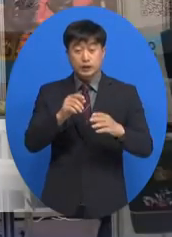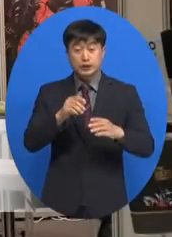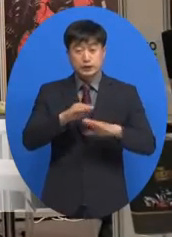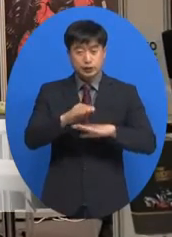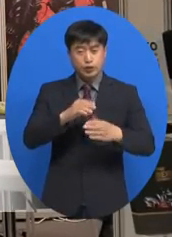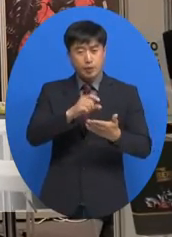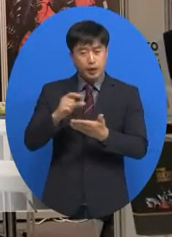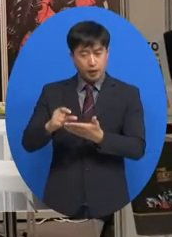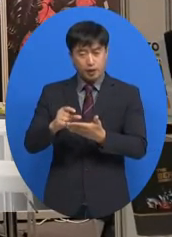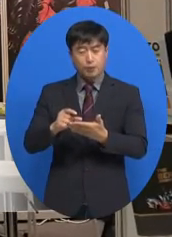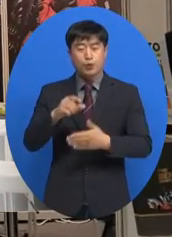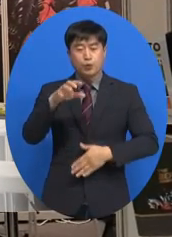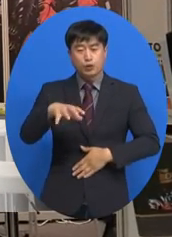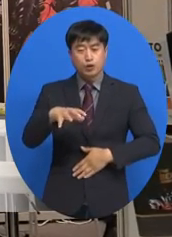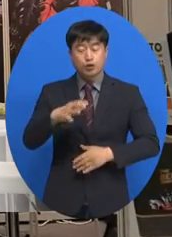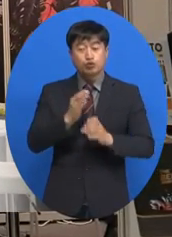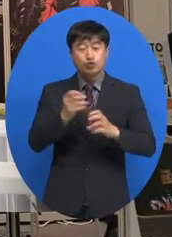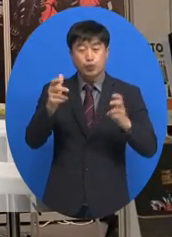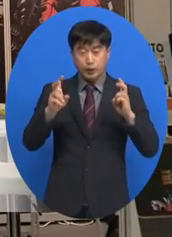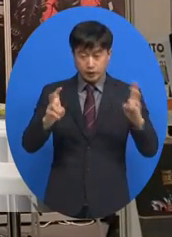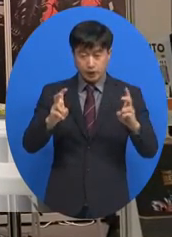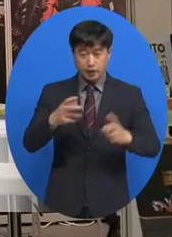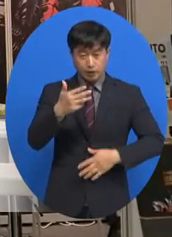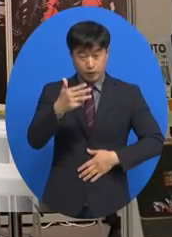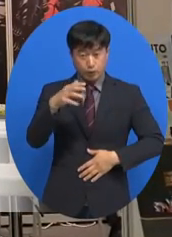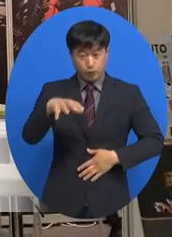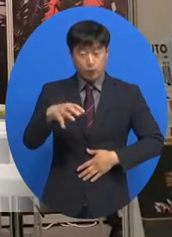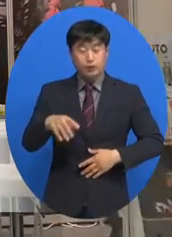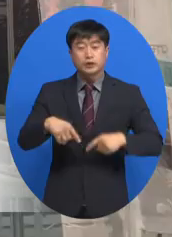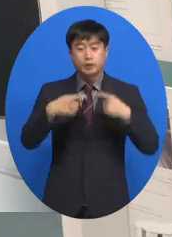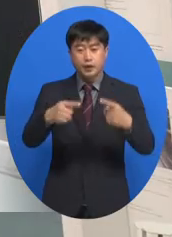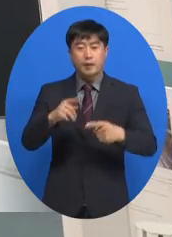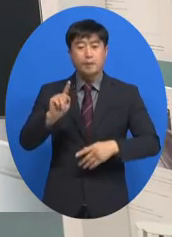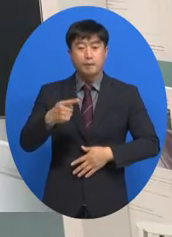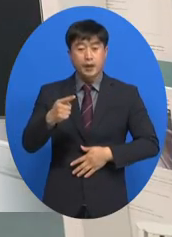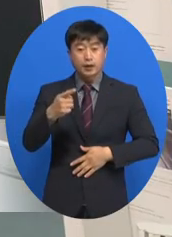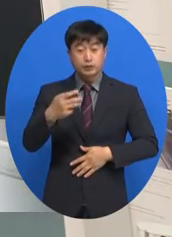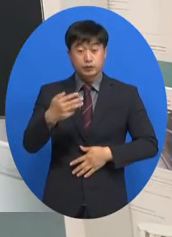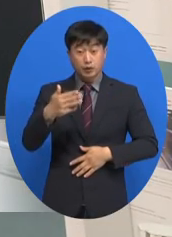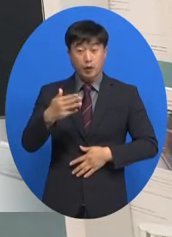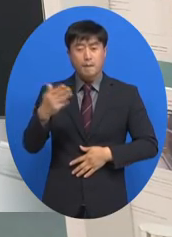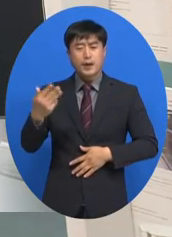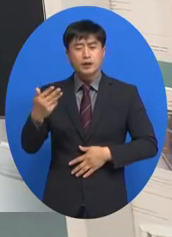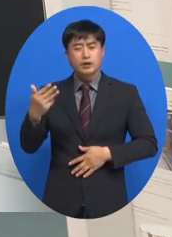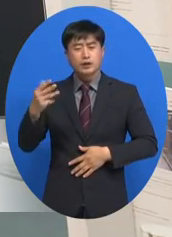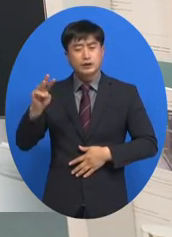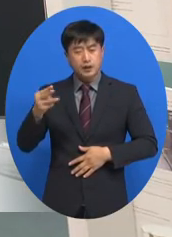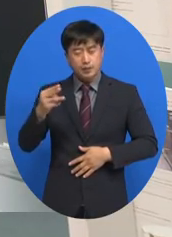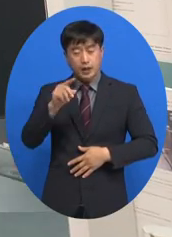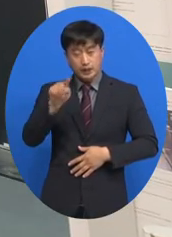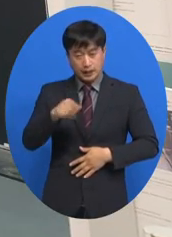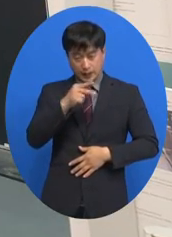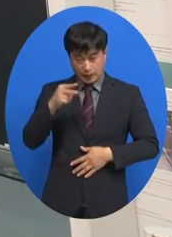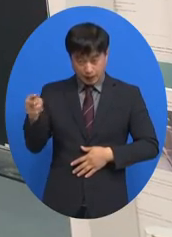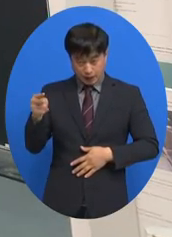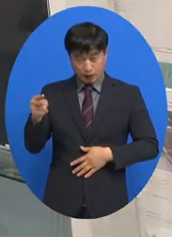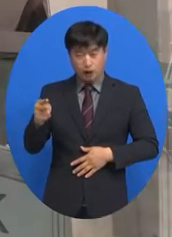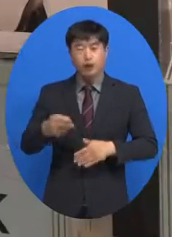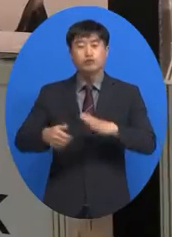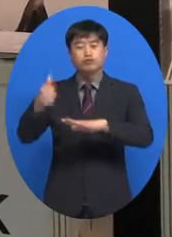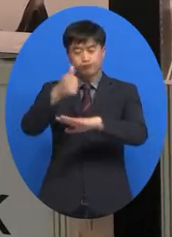박람회엔 돈의 중소기업 8개 사가 참가해 백신 한 건 8,362만 달러 규모의 수출상담실적을